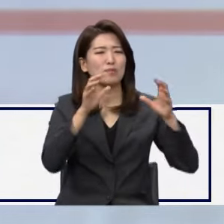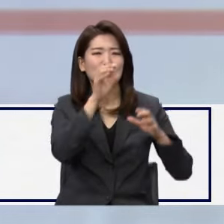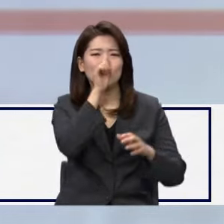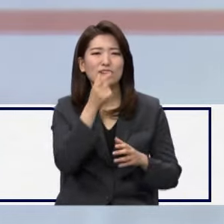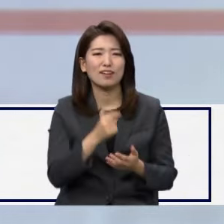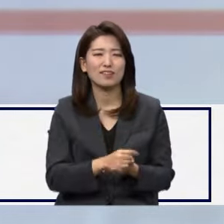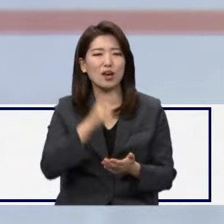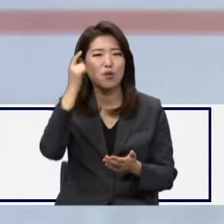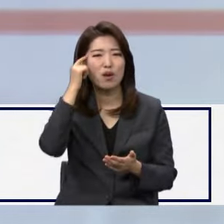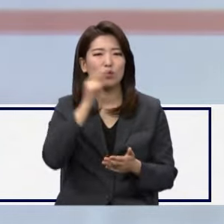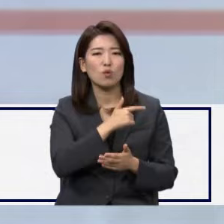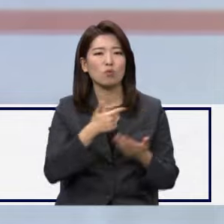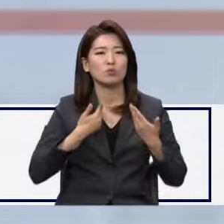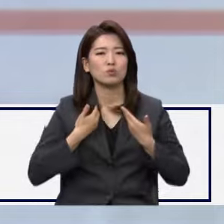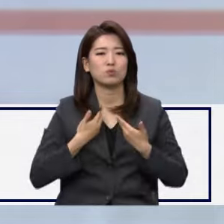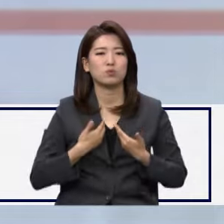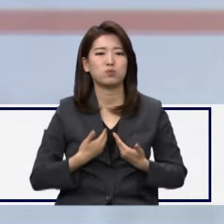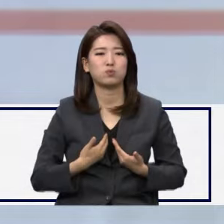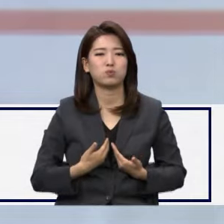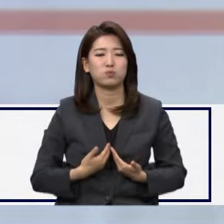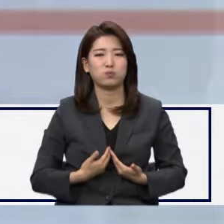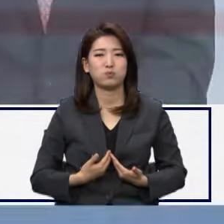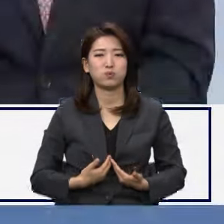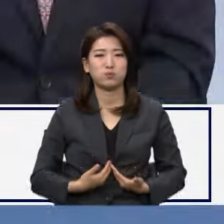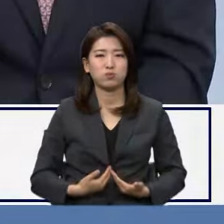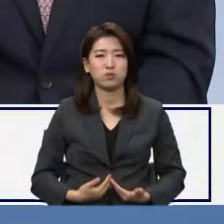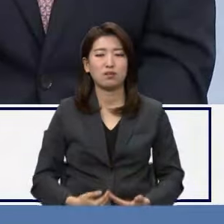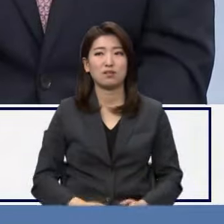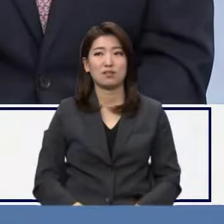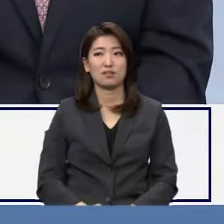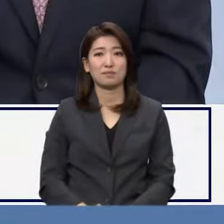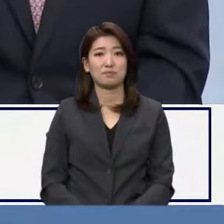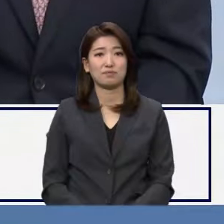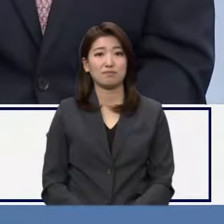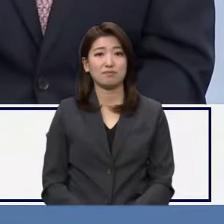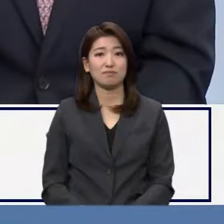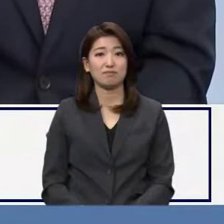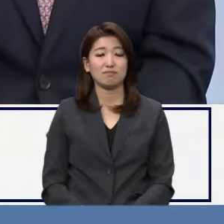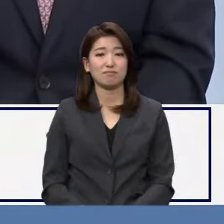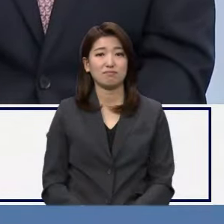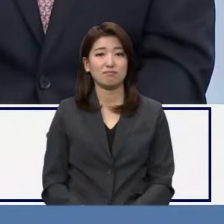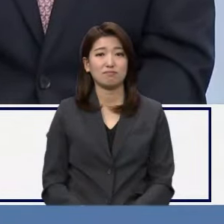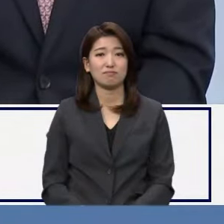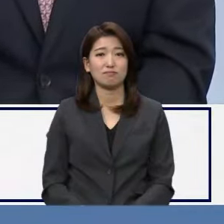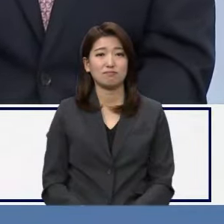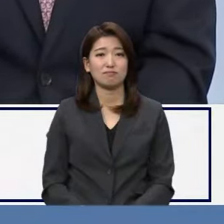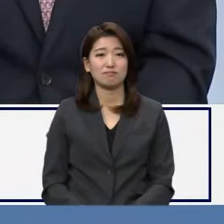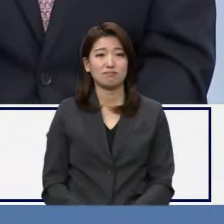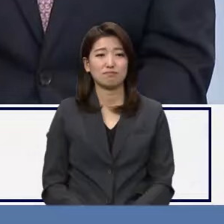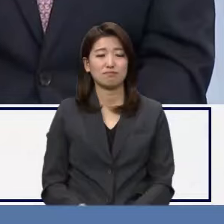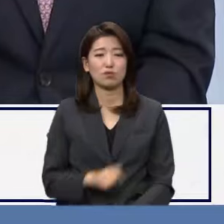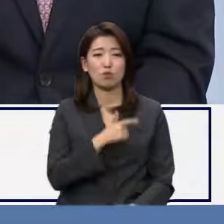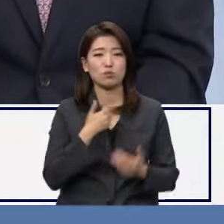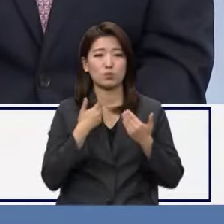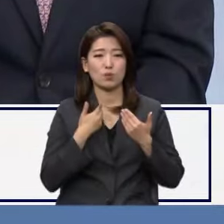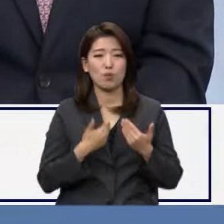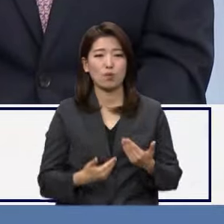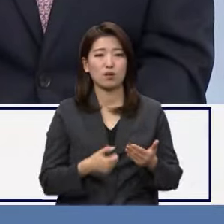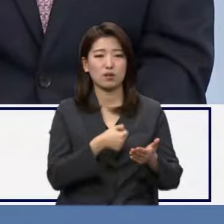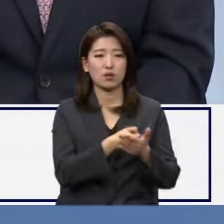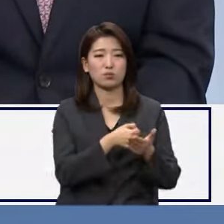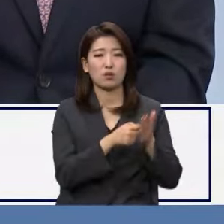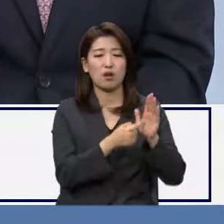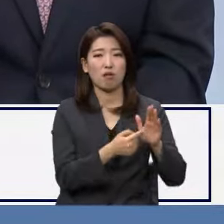절감 같이 조용해요 잡음이 없으니까 갈등도 없고 그러니까 또 감동이 없거든요 지금 그래서 이철교